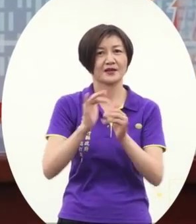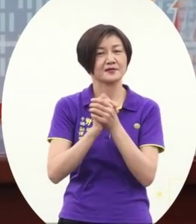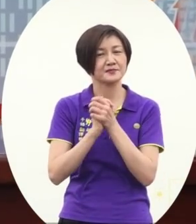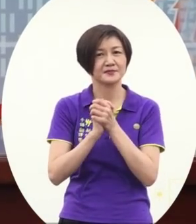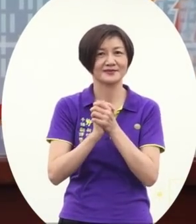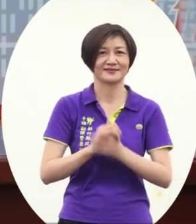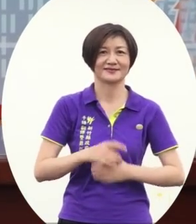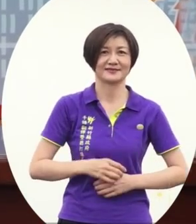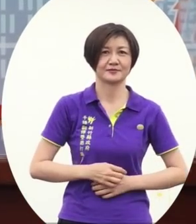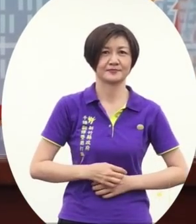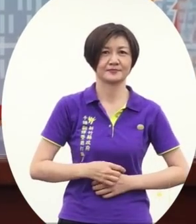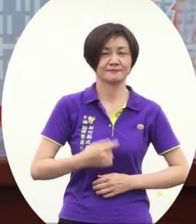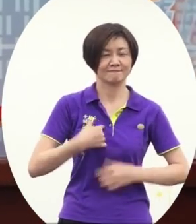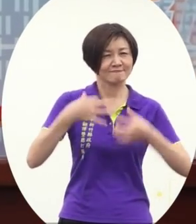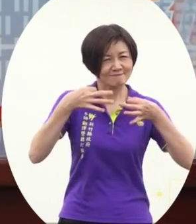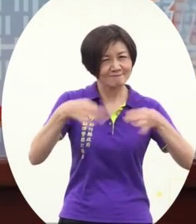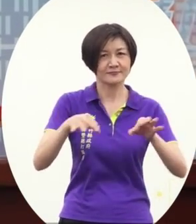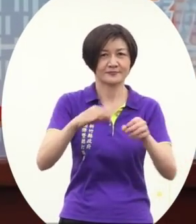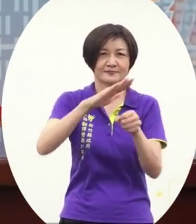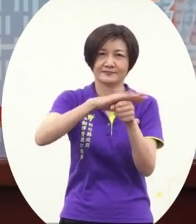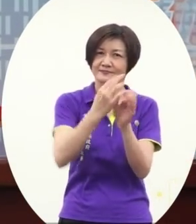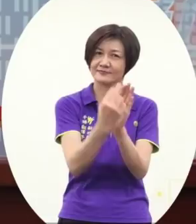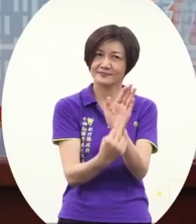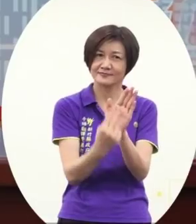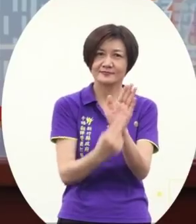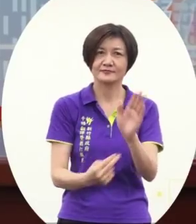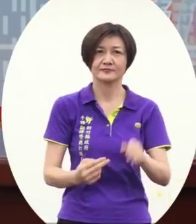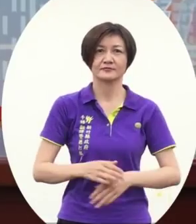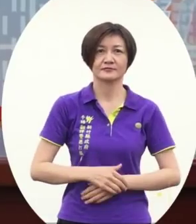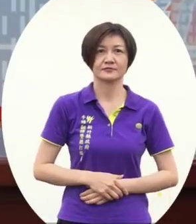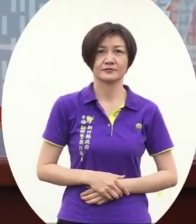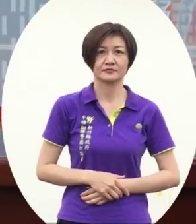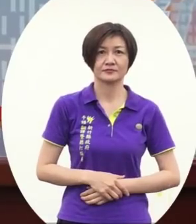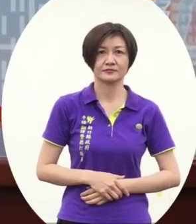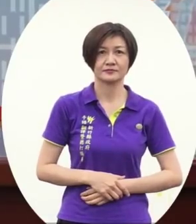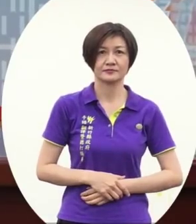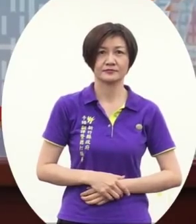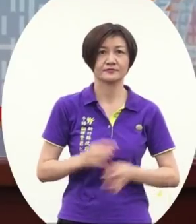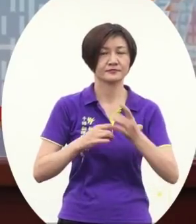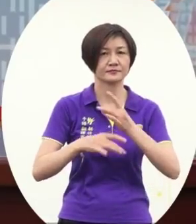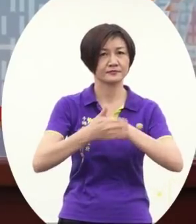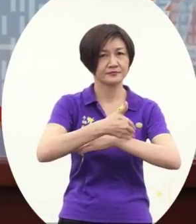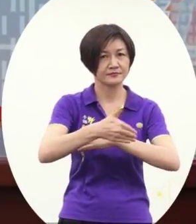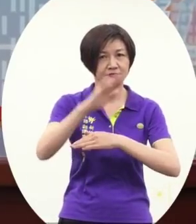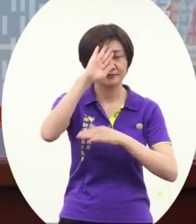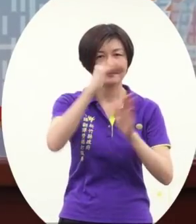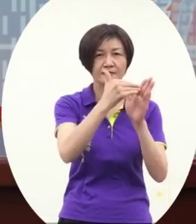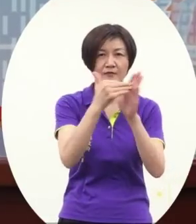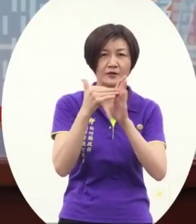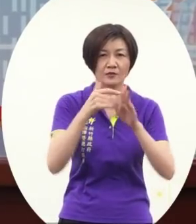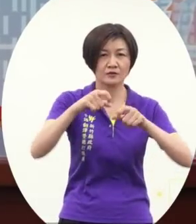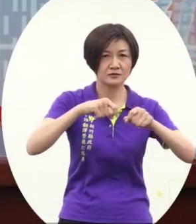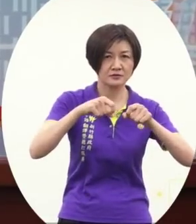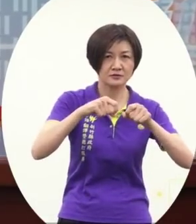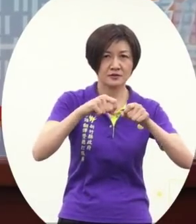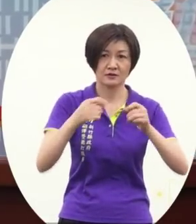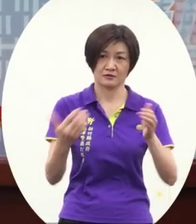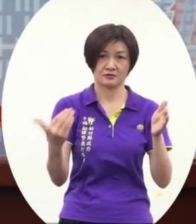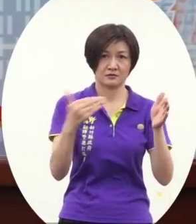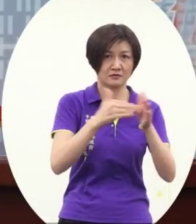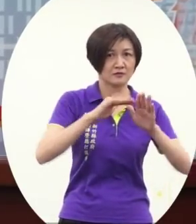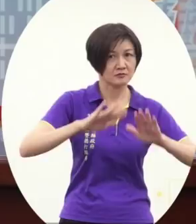这边简短的补充报告一下，我们新竹县防疫的措施到目前为